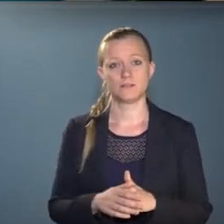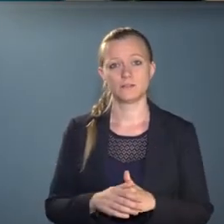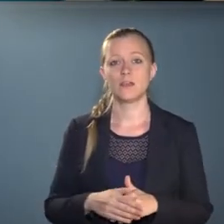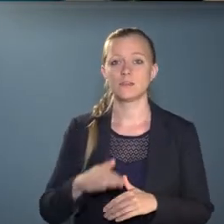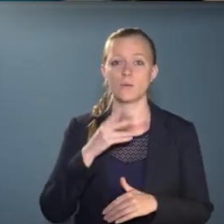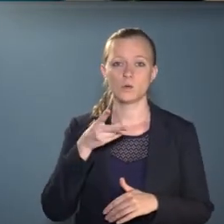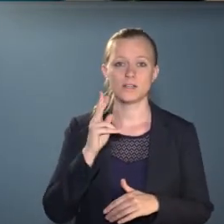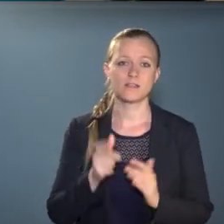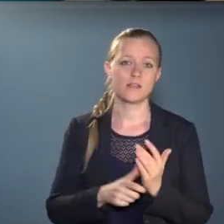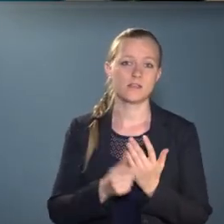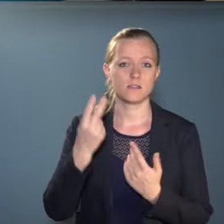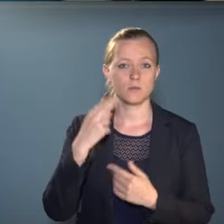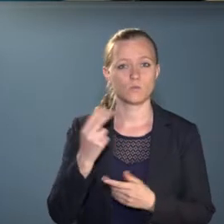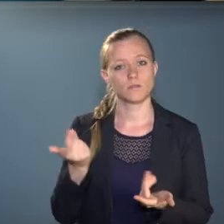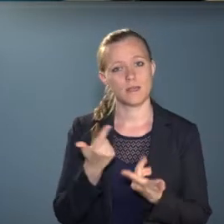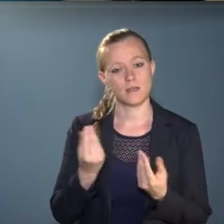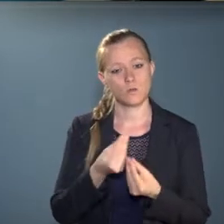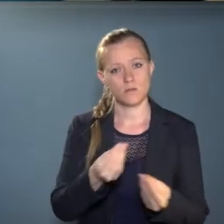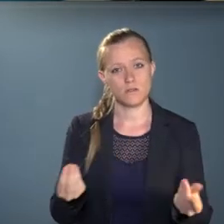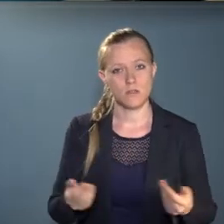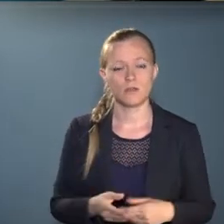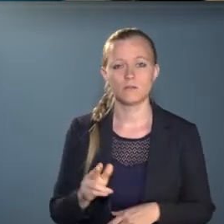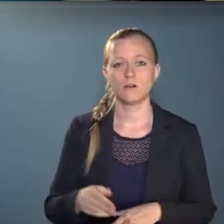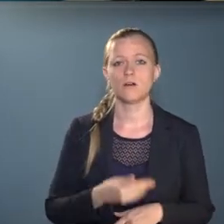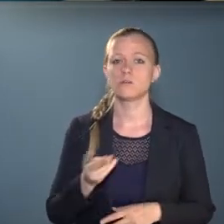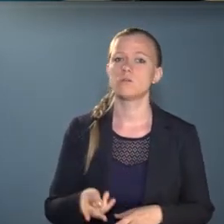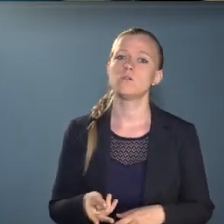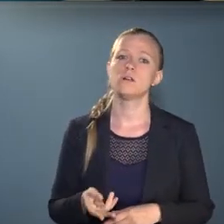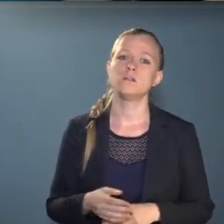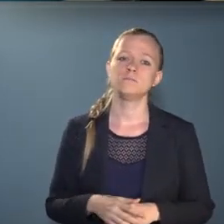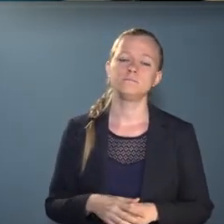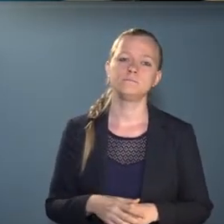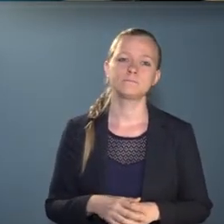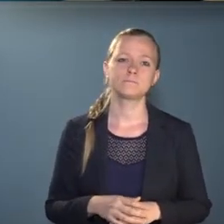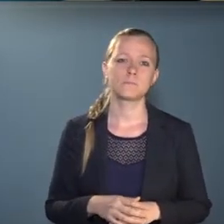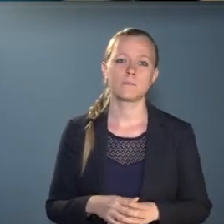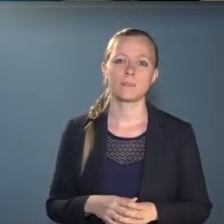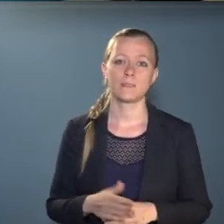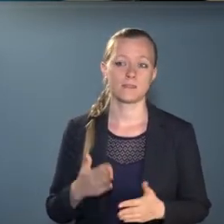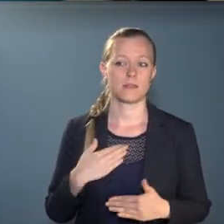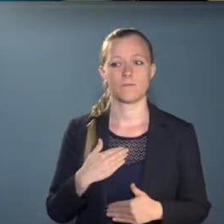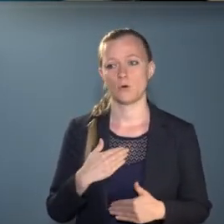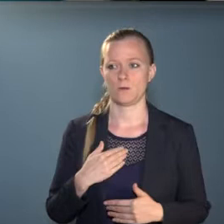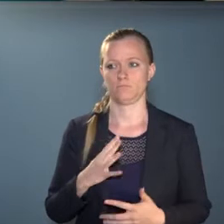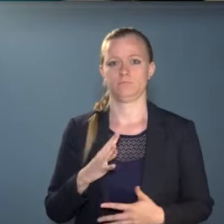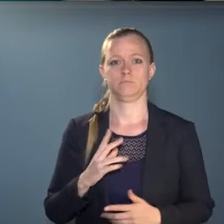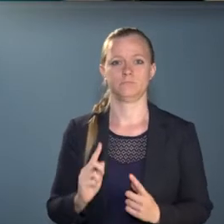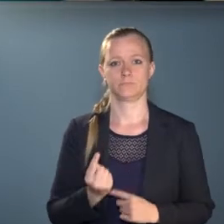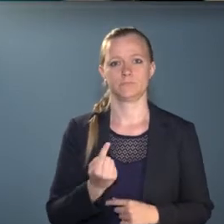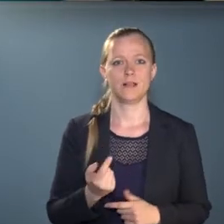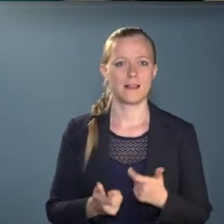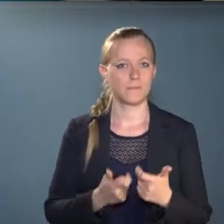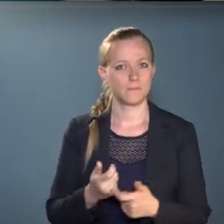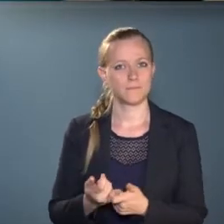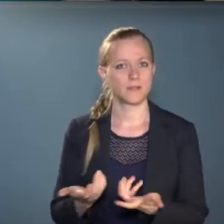Szabó Krisztián jegyző úr tájékoztatta arról a meglehetősen hát számomra bizarr lépésről,